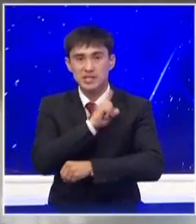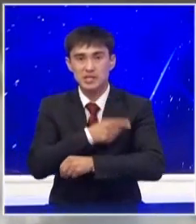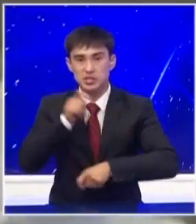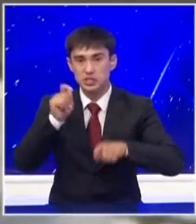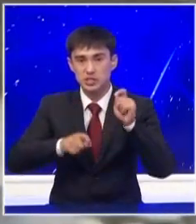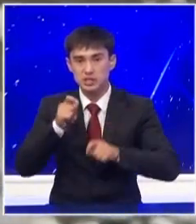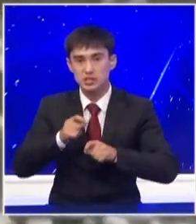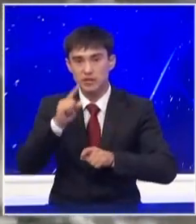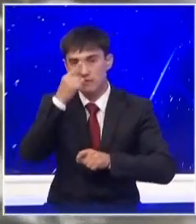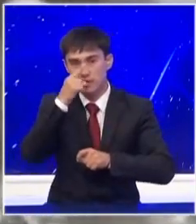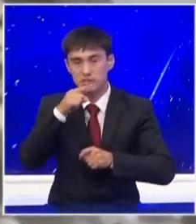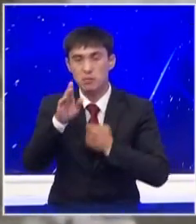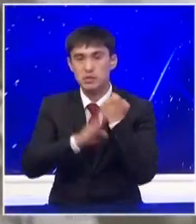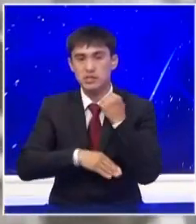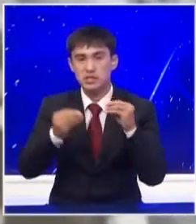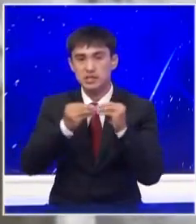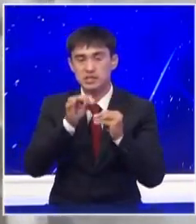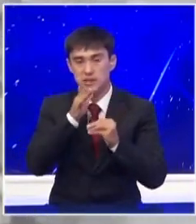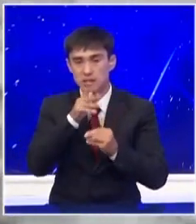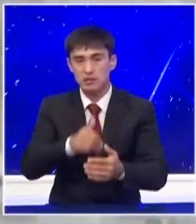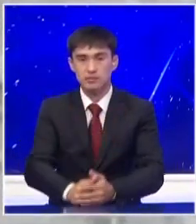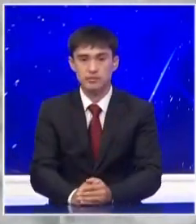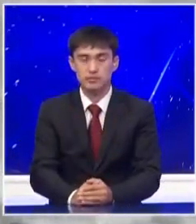проливные дожди в Индии за последние десятилетия.